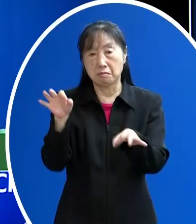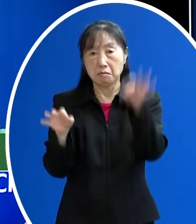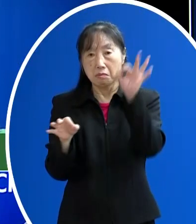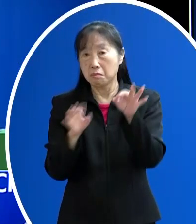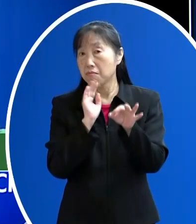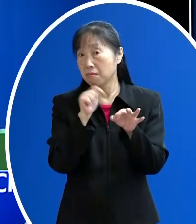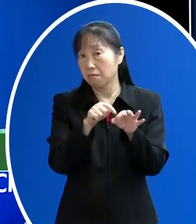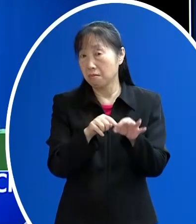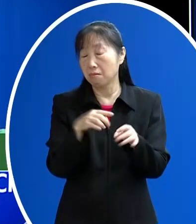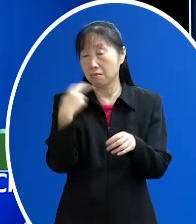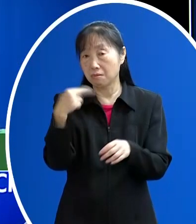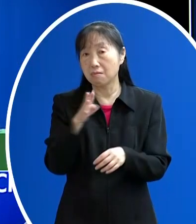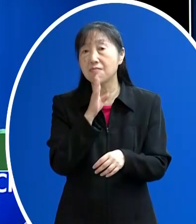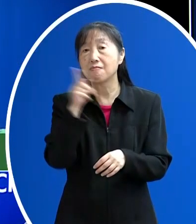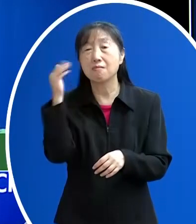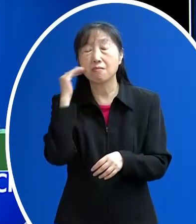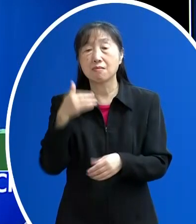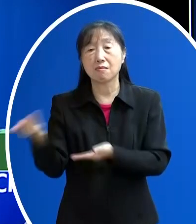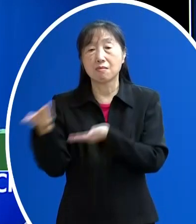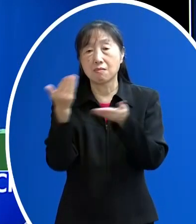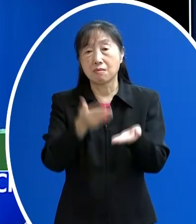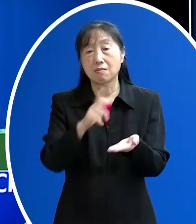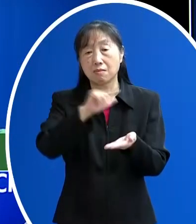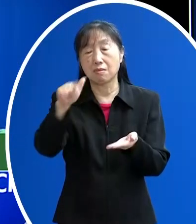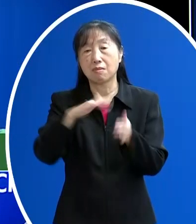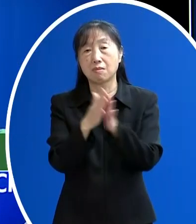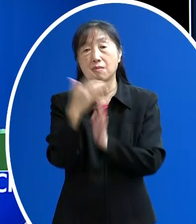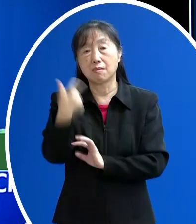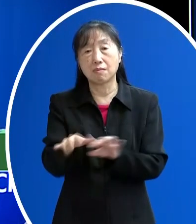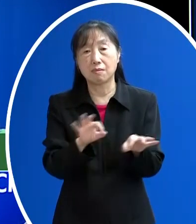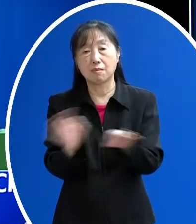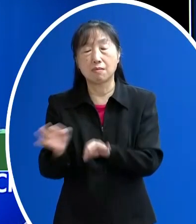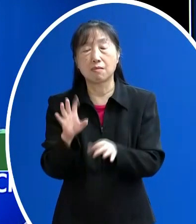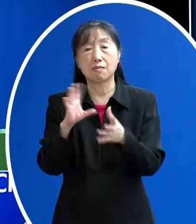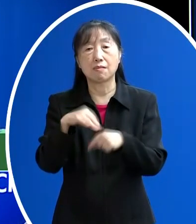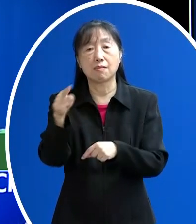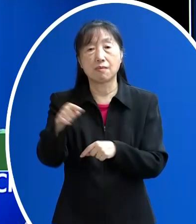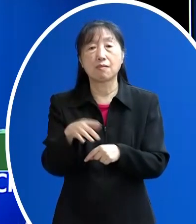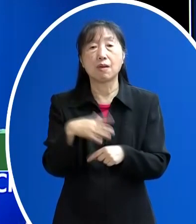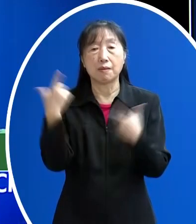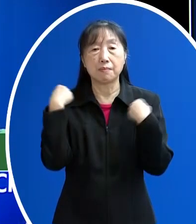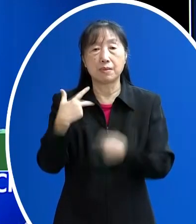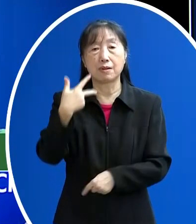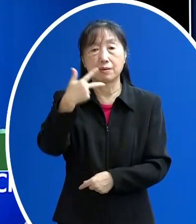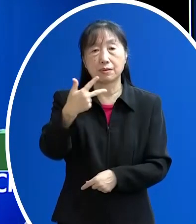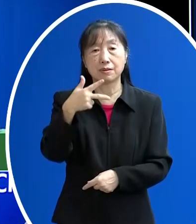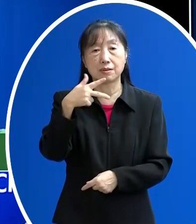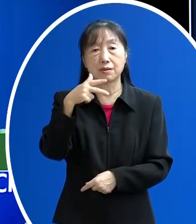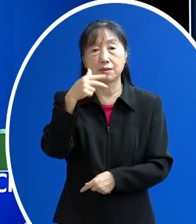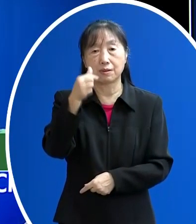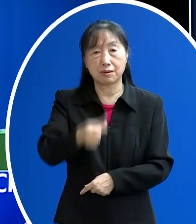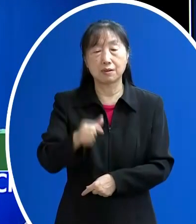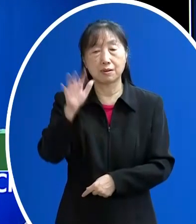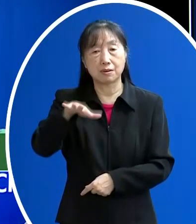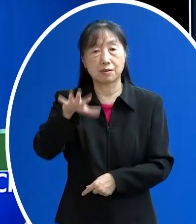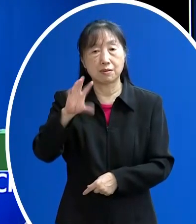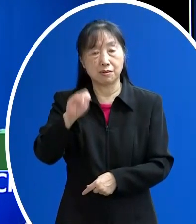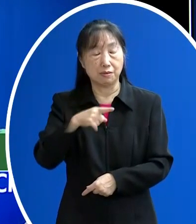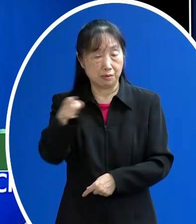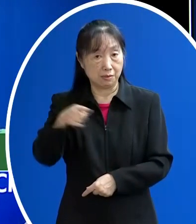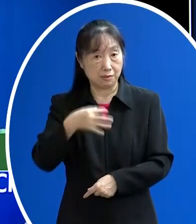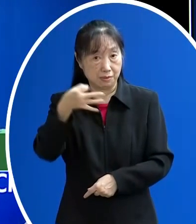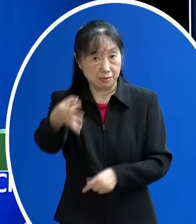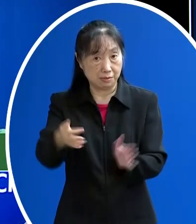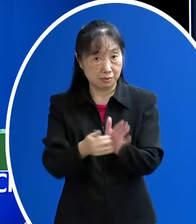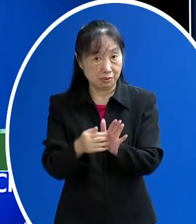联雅药厂未能如期交货，已经拨付的契约价金7.5亿是否需要缴回？然后第